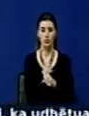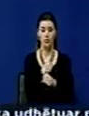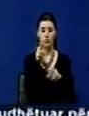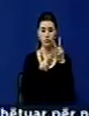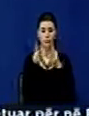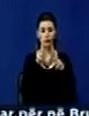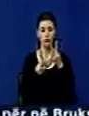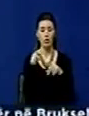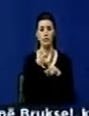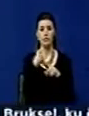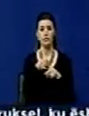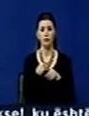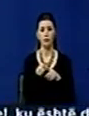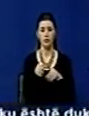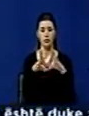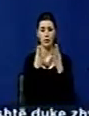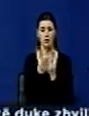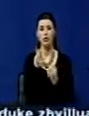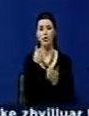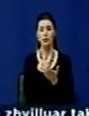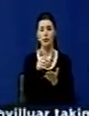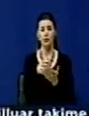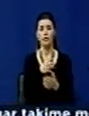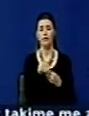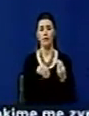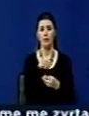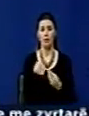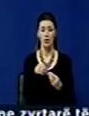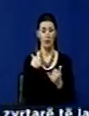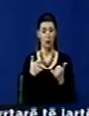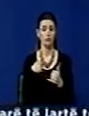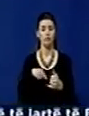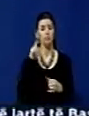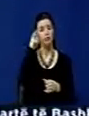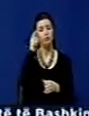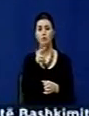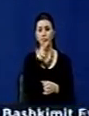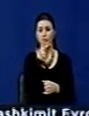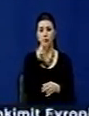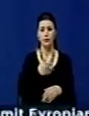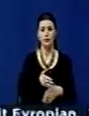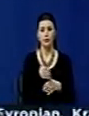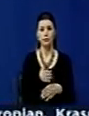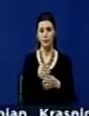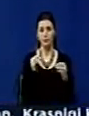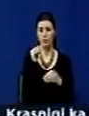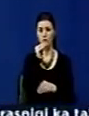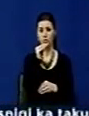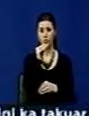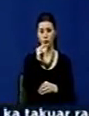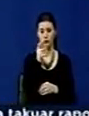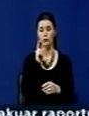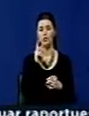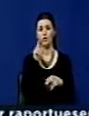që bën rritjen e kompenzimit për këto familje. Jemi duke mendu për ta, jemi duke punu në atë drejtim, rastin e parë do